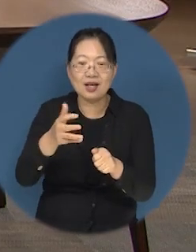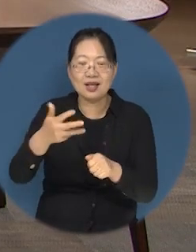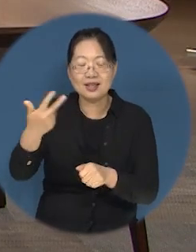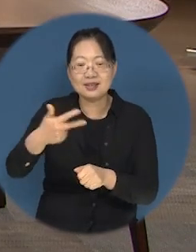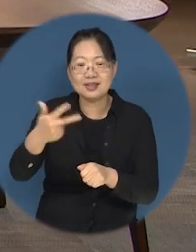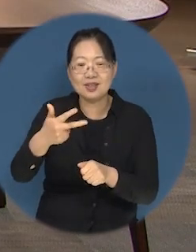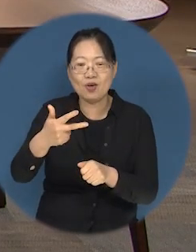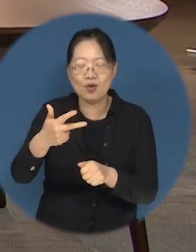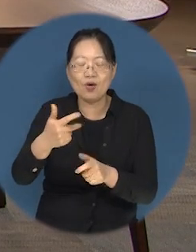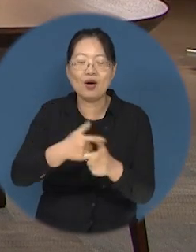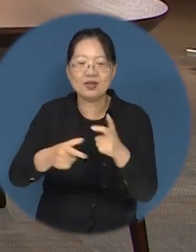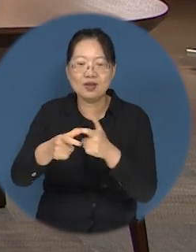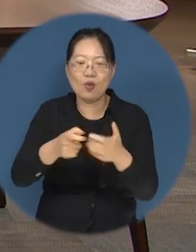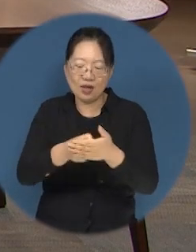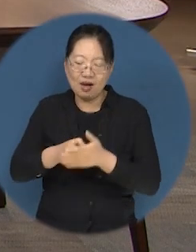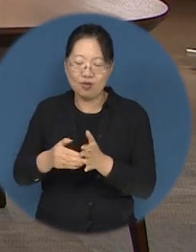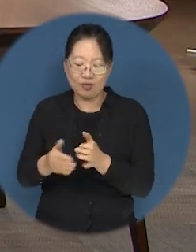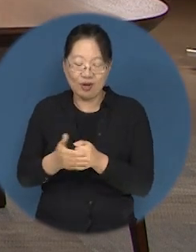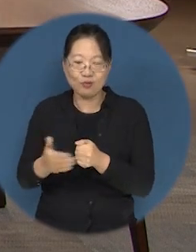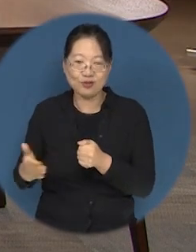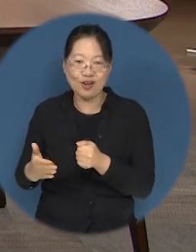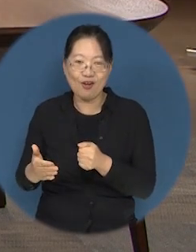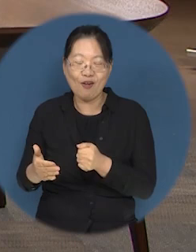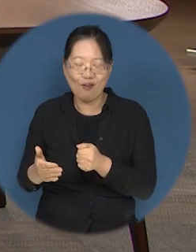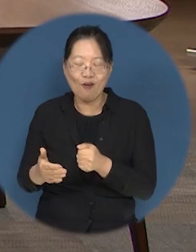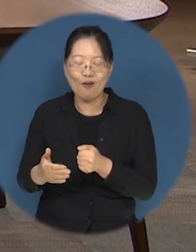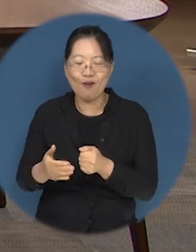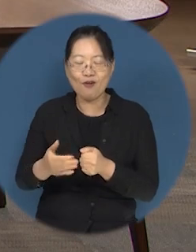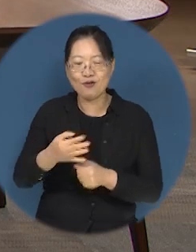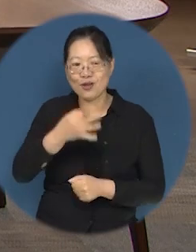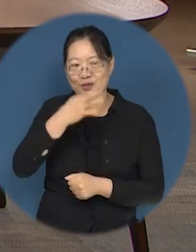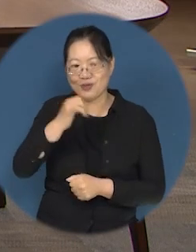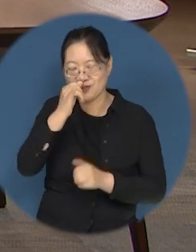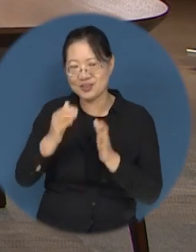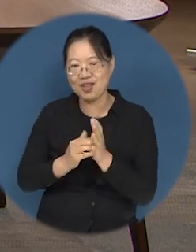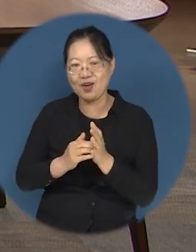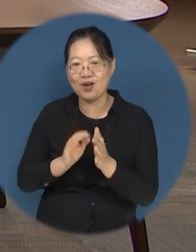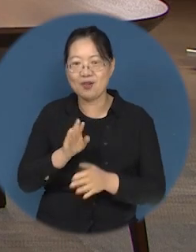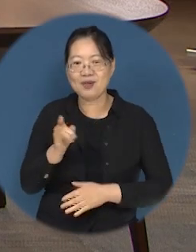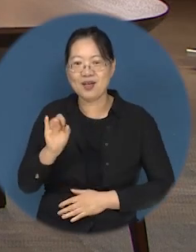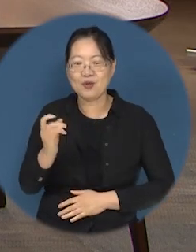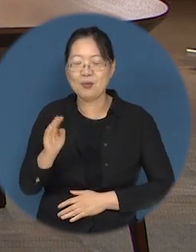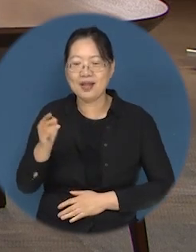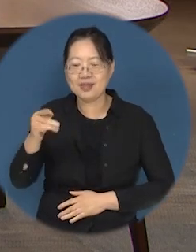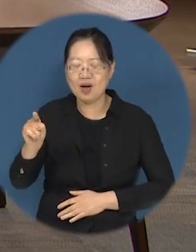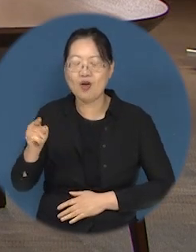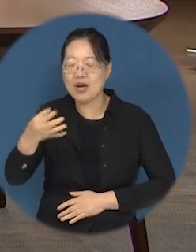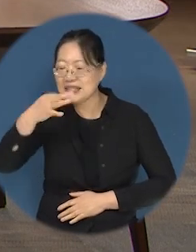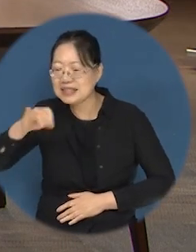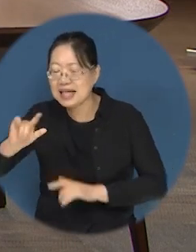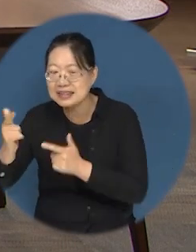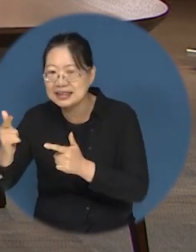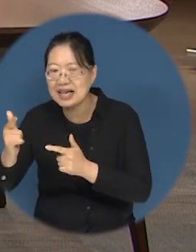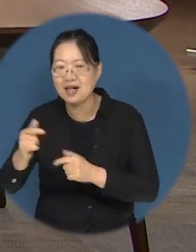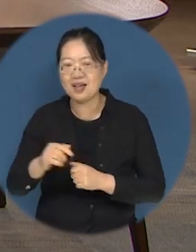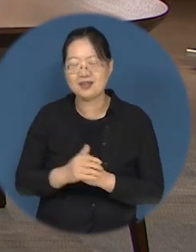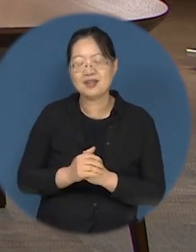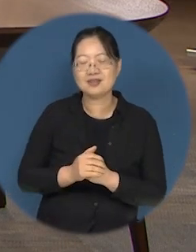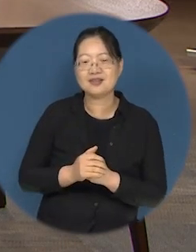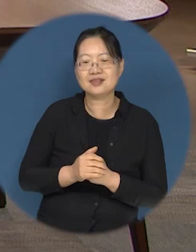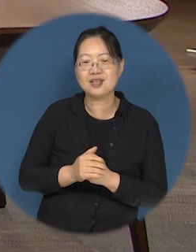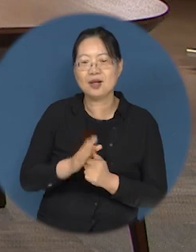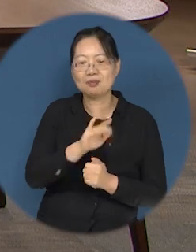7,000원을 덜 내기 때문에. 그럼 이득이네요. 예, 그 회사 입장에서는 이득입니다. 그게 배어베터의 이득이 아니고. 그러니까요. 그러니까. 그 의뢰를 하는